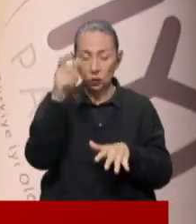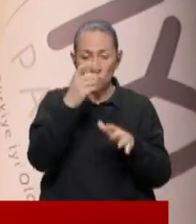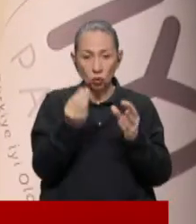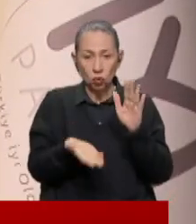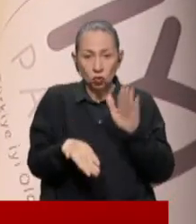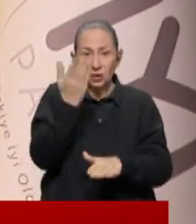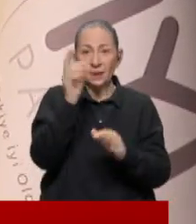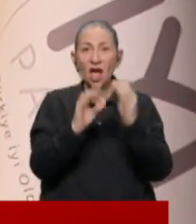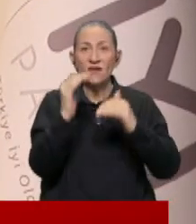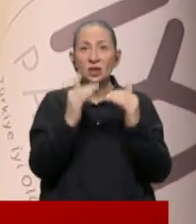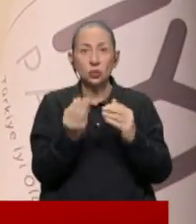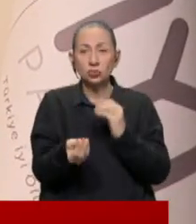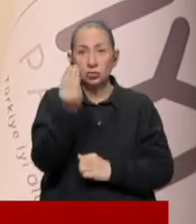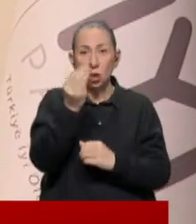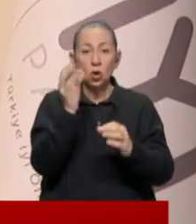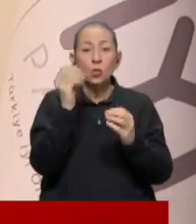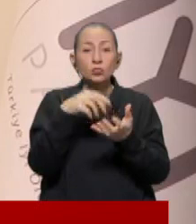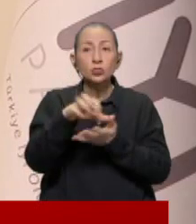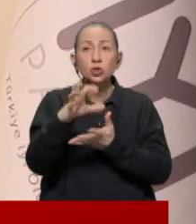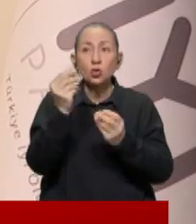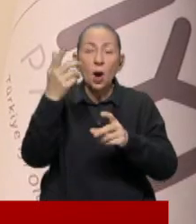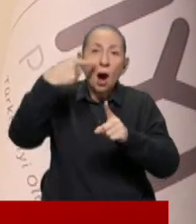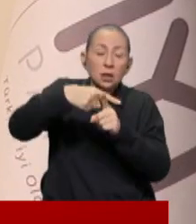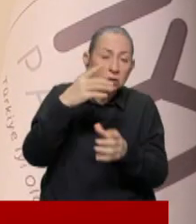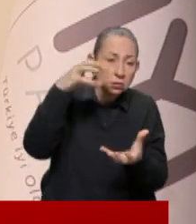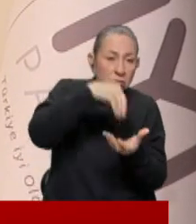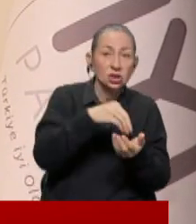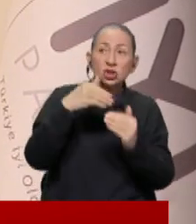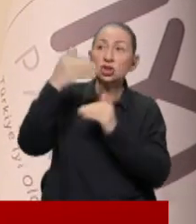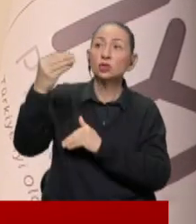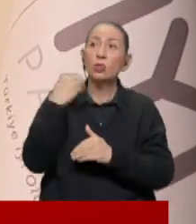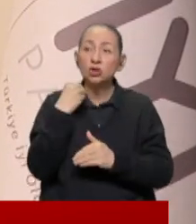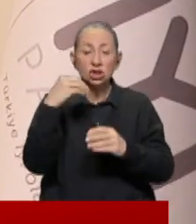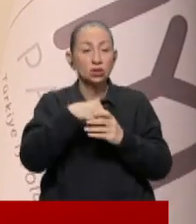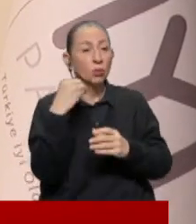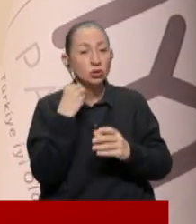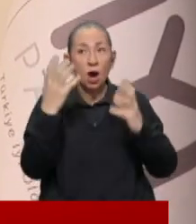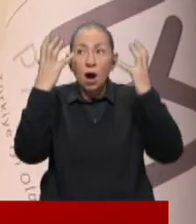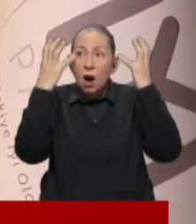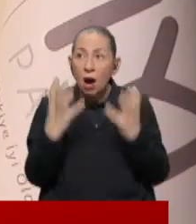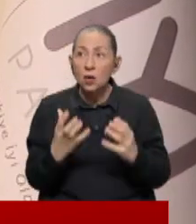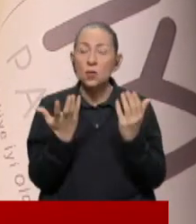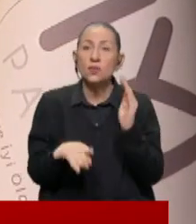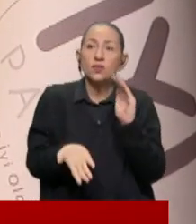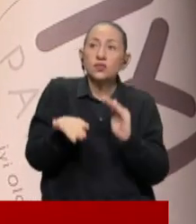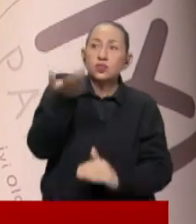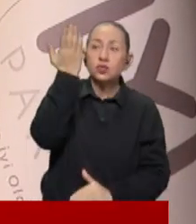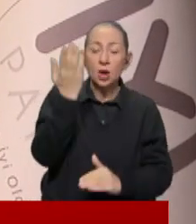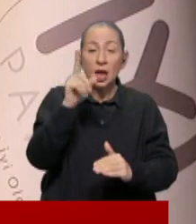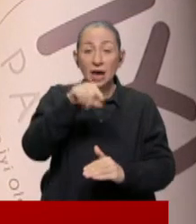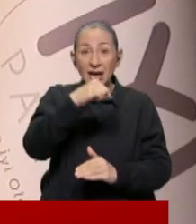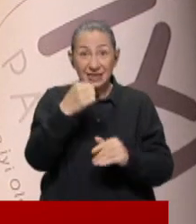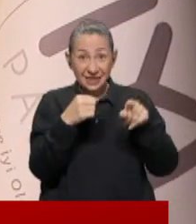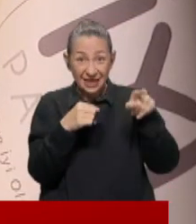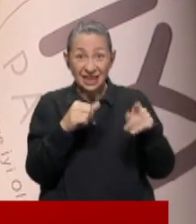yüksek bir enflasyonla karşılaştı. Bütçesine çok ciddi yükler bindi. Dış borçlarımız, iç borçlarımız aşırı bir şekilde yükseldi.